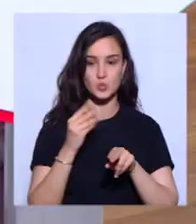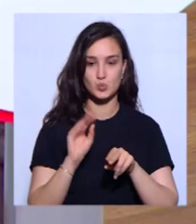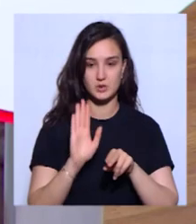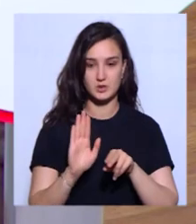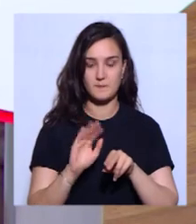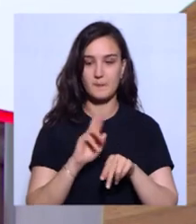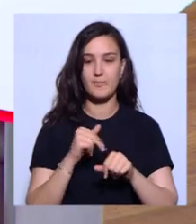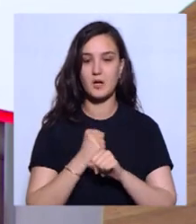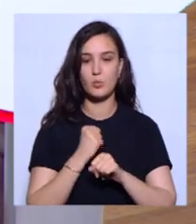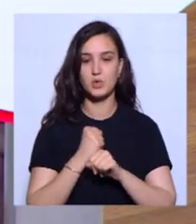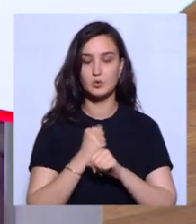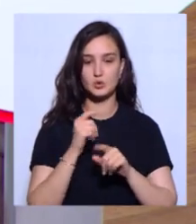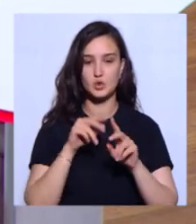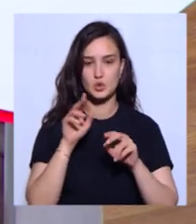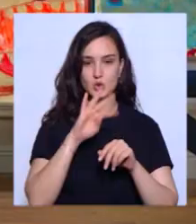ზოლები.